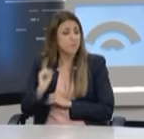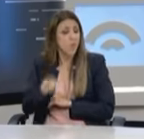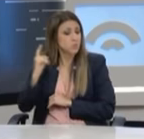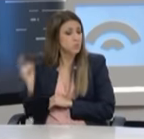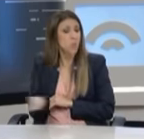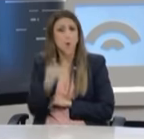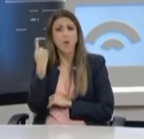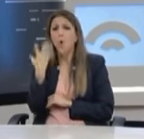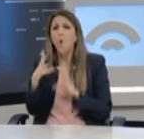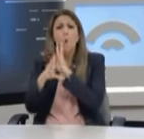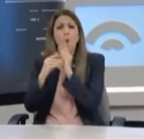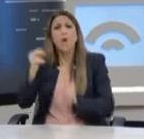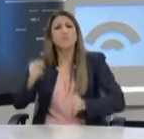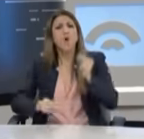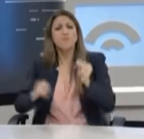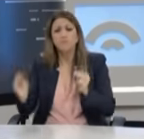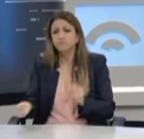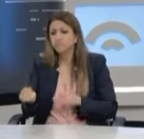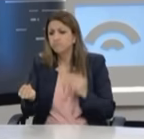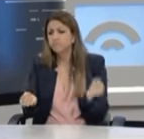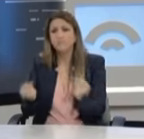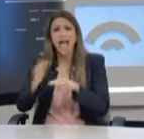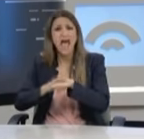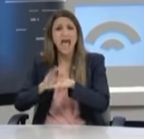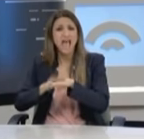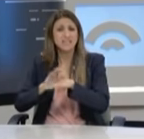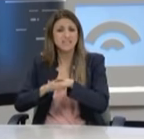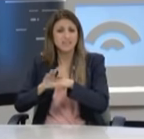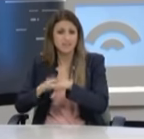Όλες όμως, όλα τα προβλήματα που πηγάζουν από τη Συμφωνία των Πρεσπών